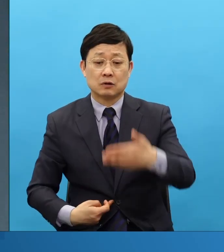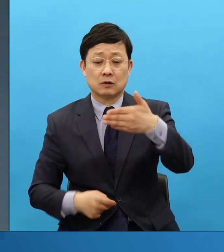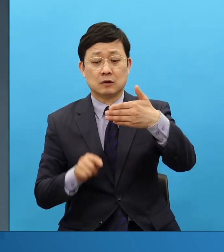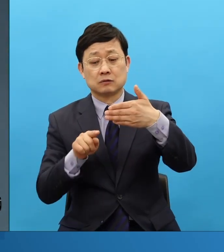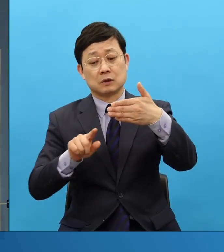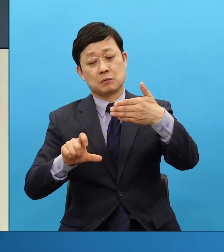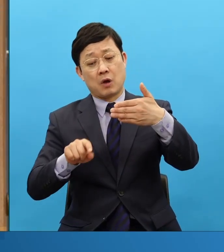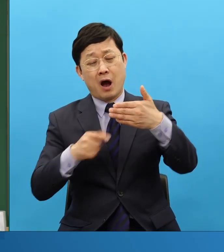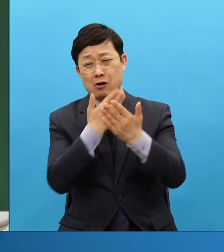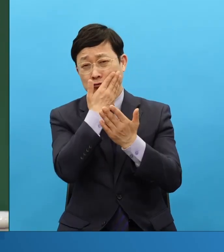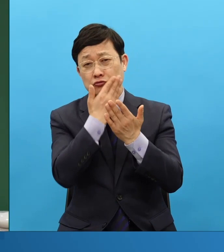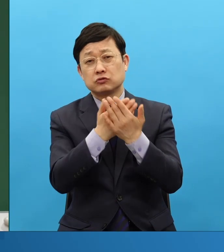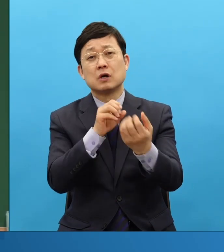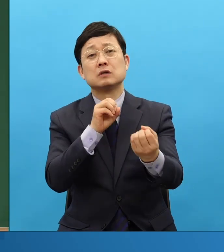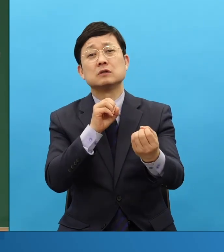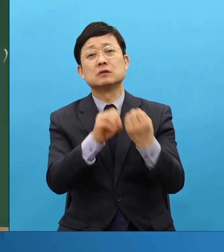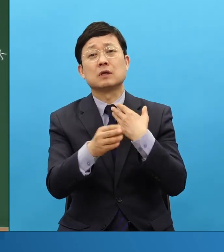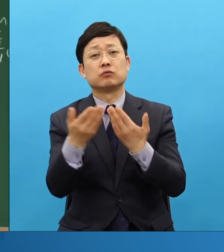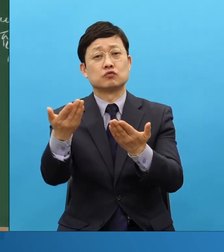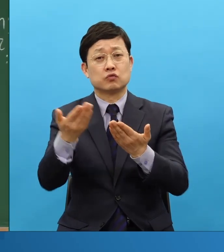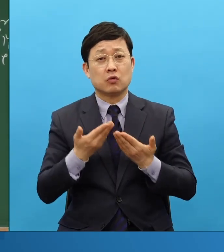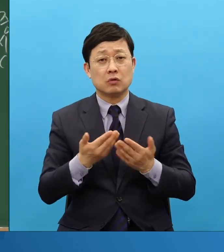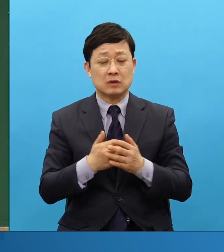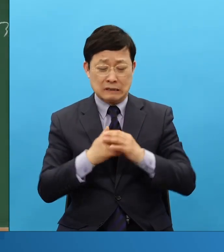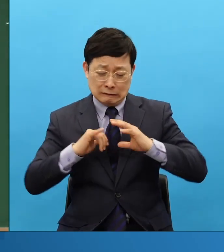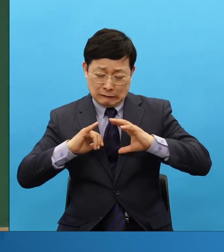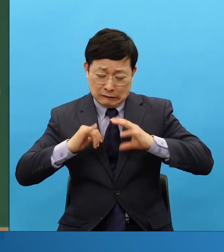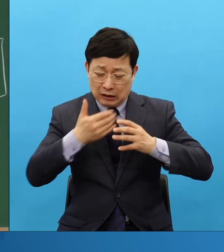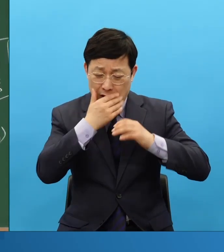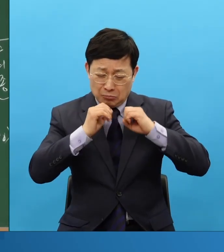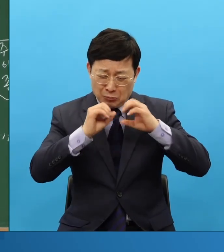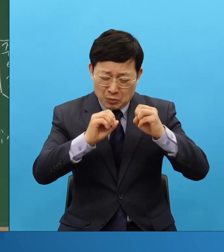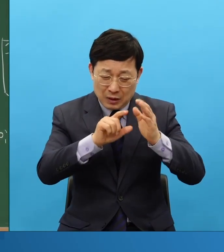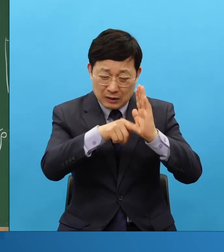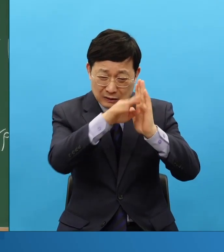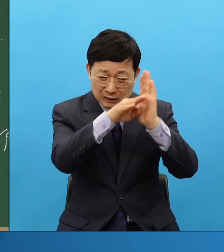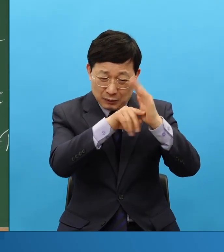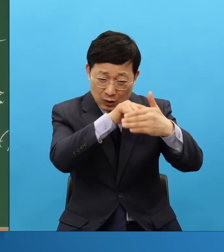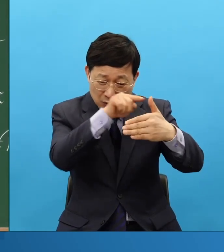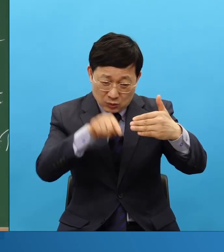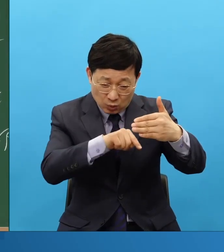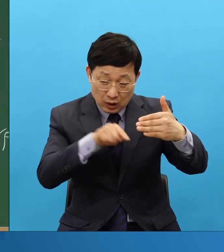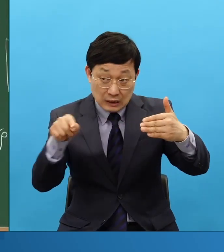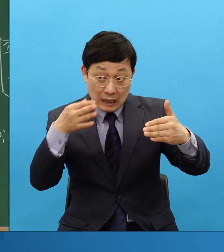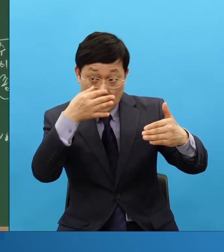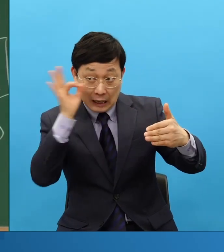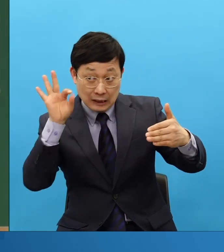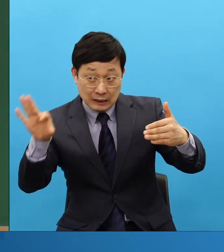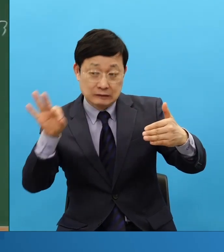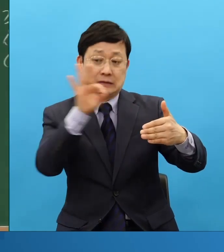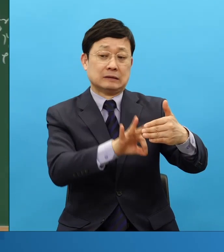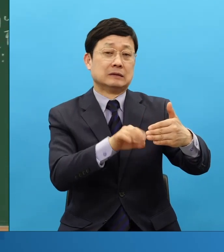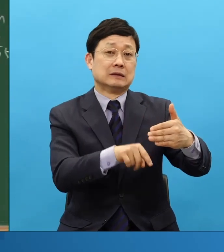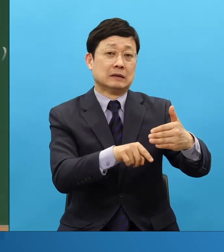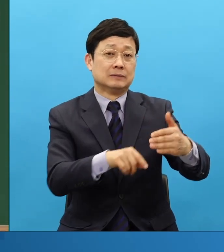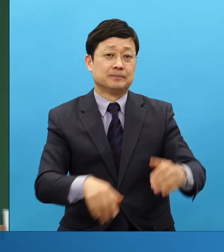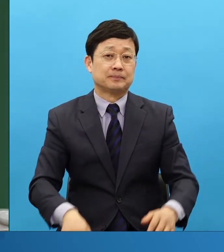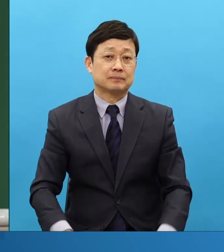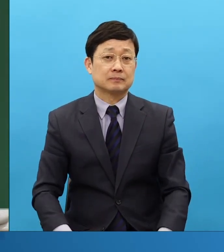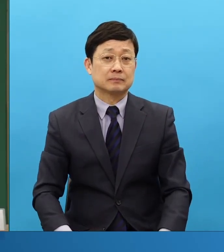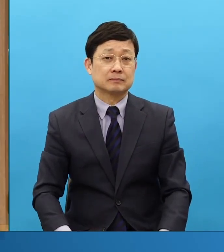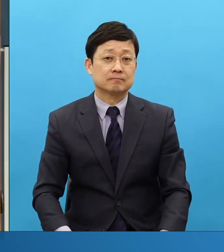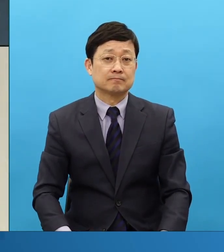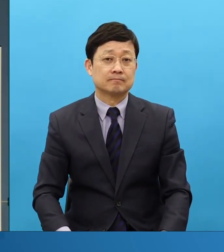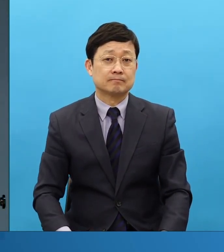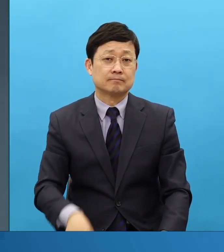In chapter 9 verse 15. 이제 세계복음화 시간표에 들어가는 거예요. So he was within and going into the time schedule of world evangelization. 내 이름을